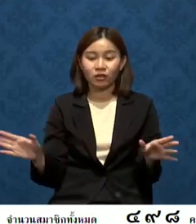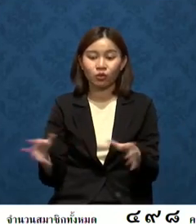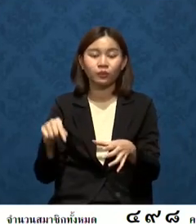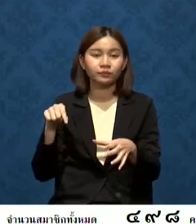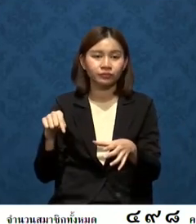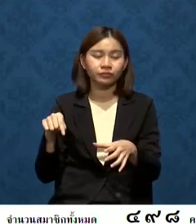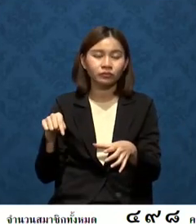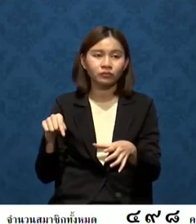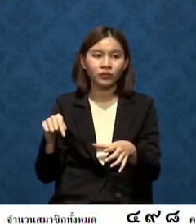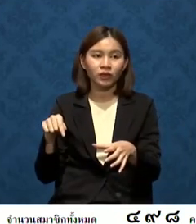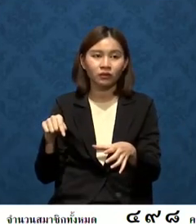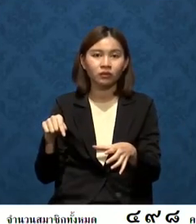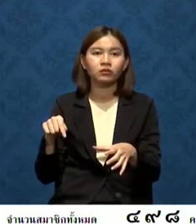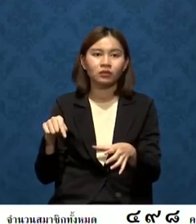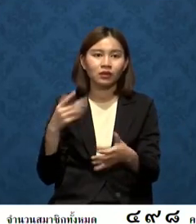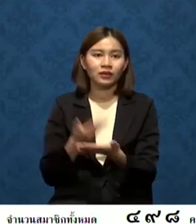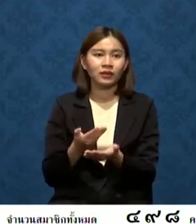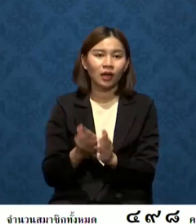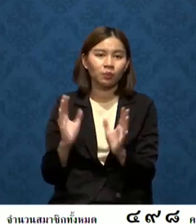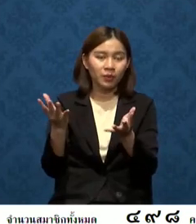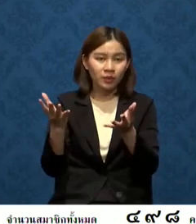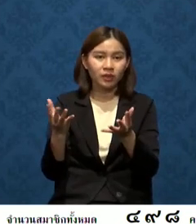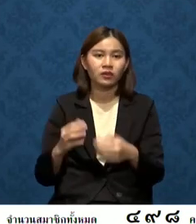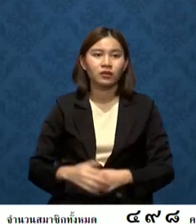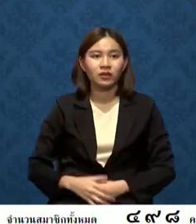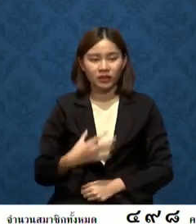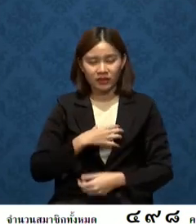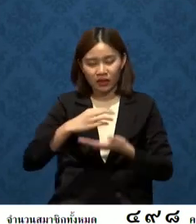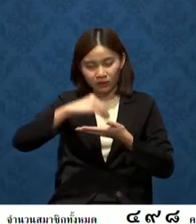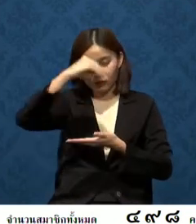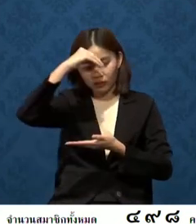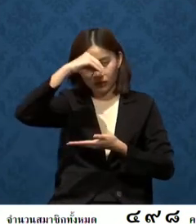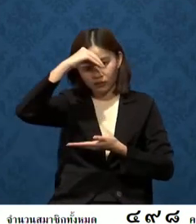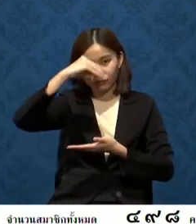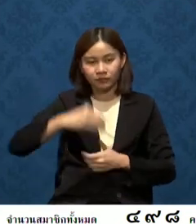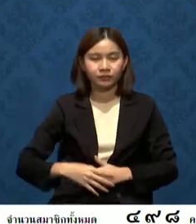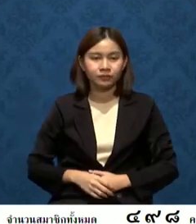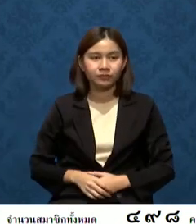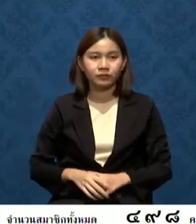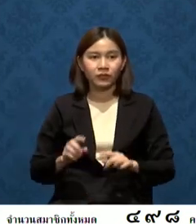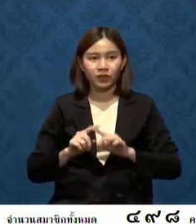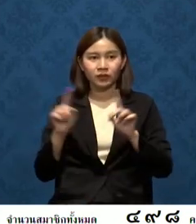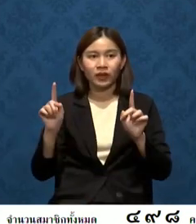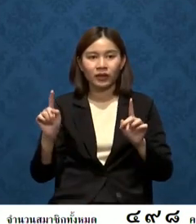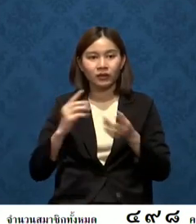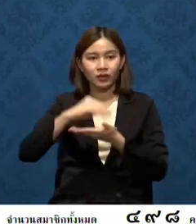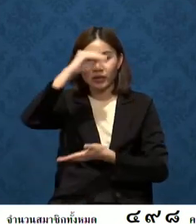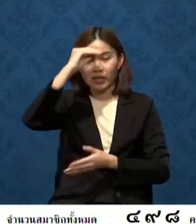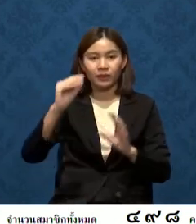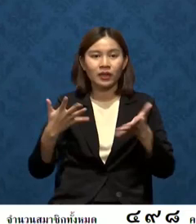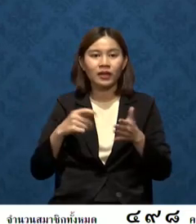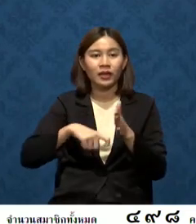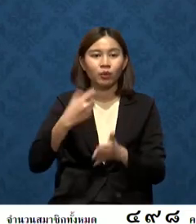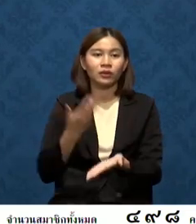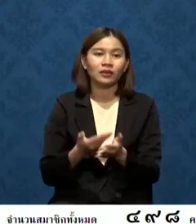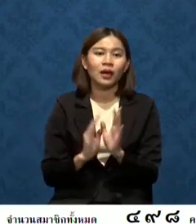ที่ขาดแคลนคุณทรัพย์และต้องการจะเรียนหนังสือแต่ว่าเขาไม่ได้เรียนเพราะเขาไม่มีเงิน